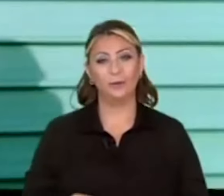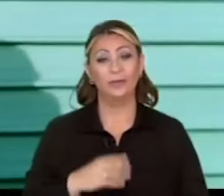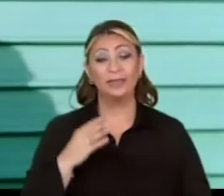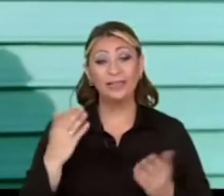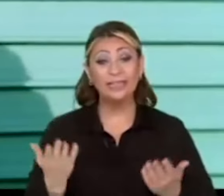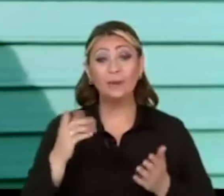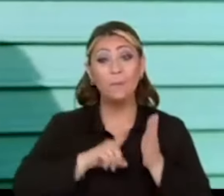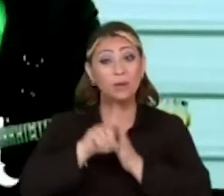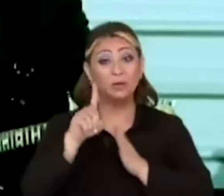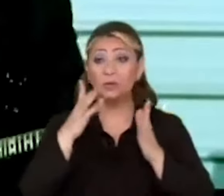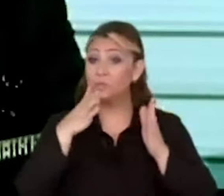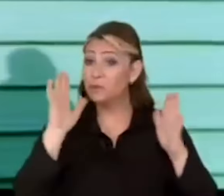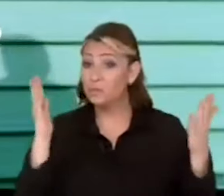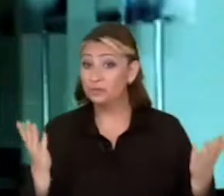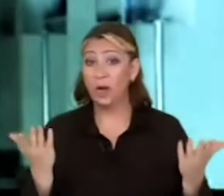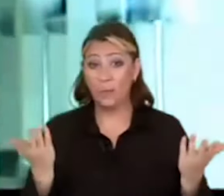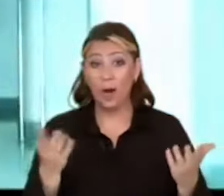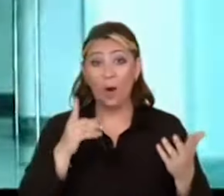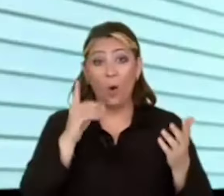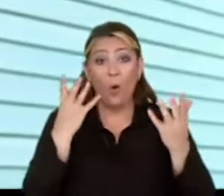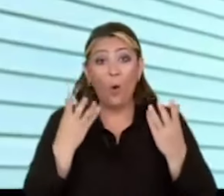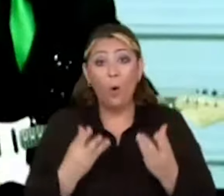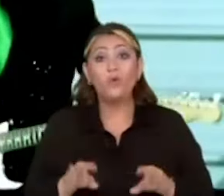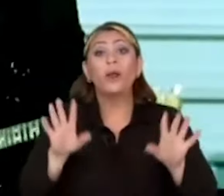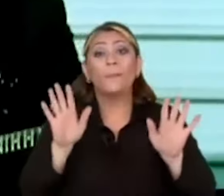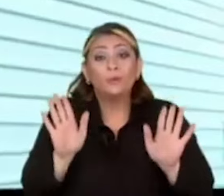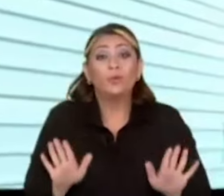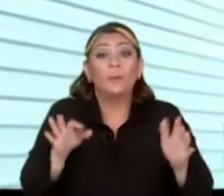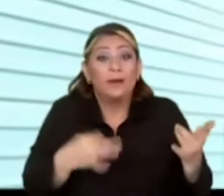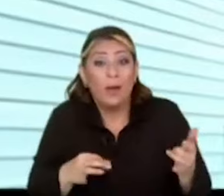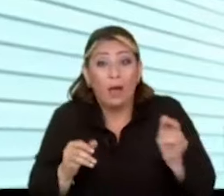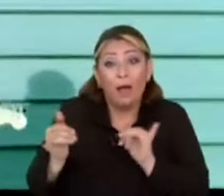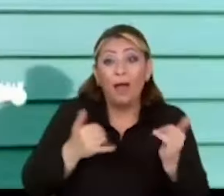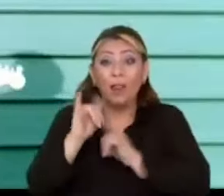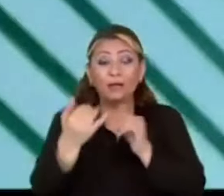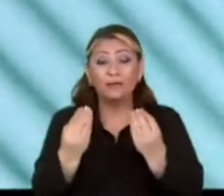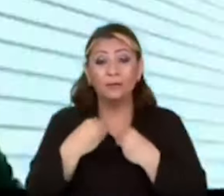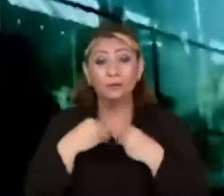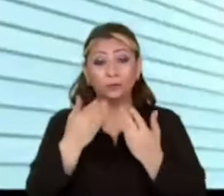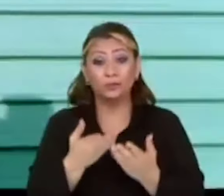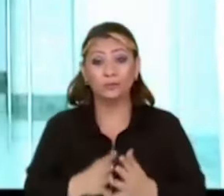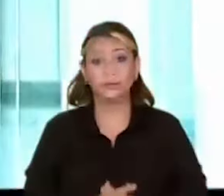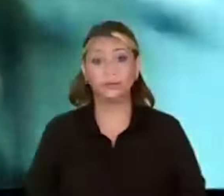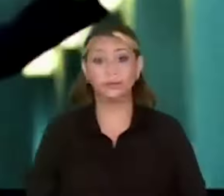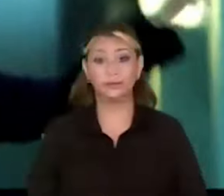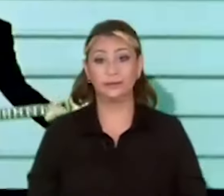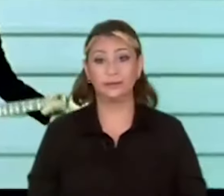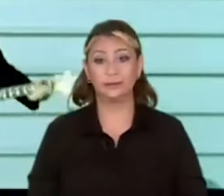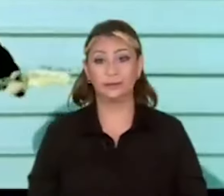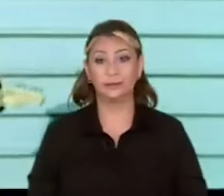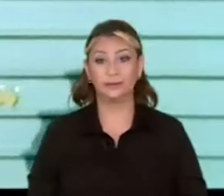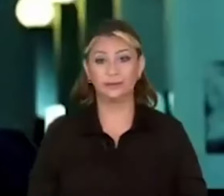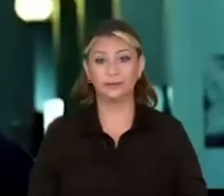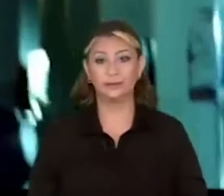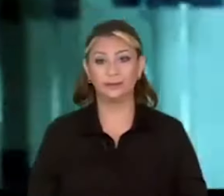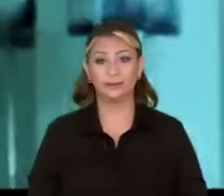Ve nasıl başarıyordun bilmiyoruz ama oldurama işlerinle bile eğlendirebiliyordun bizleri. Ama kopuktu